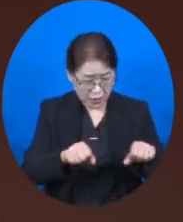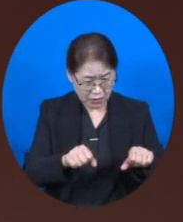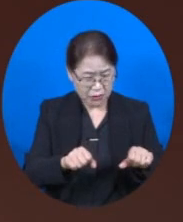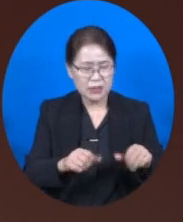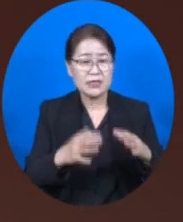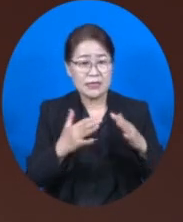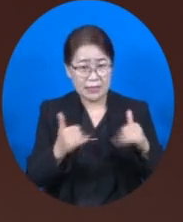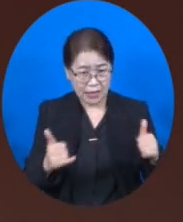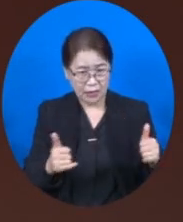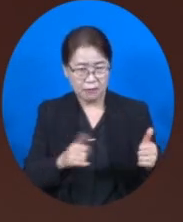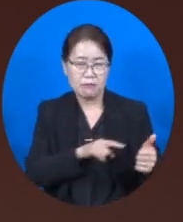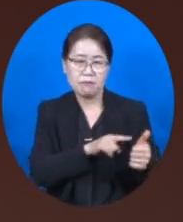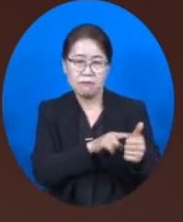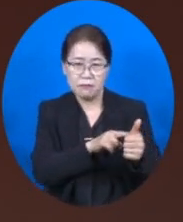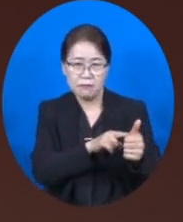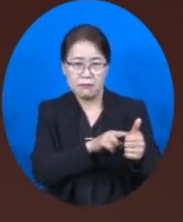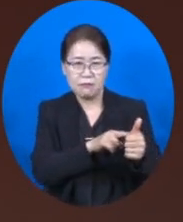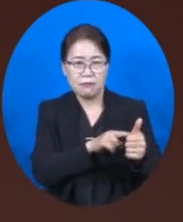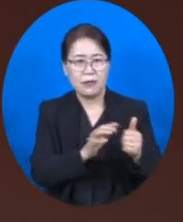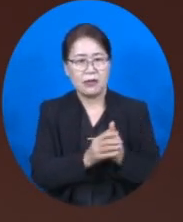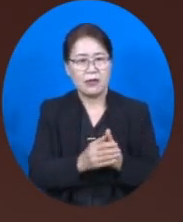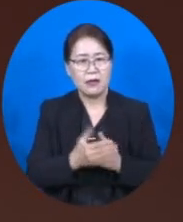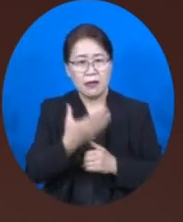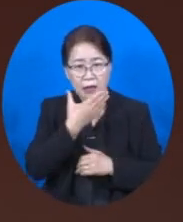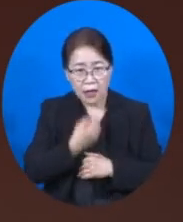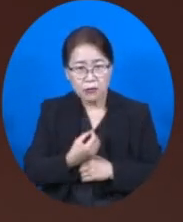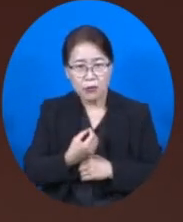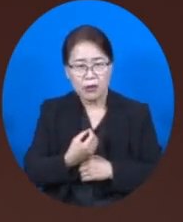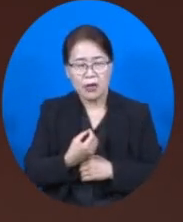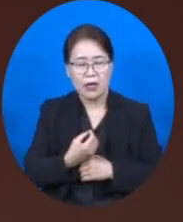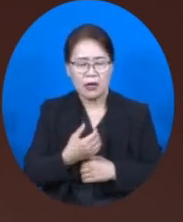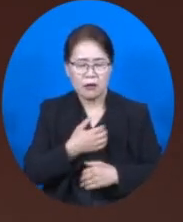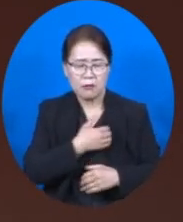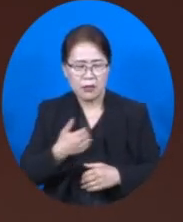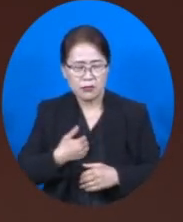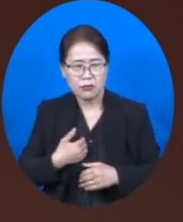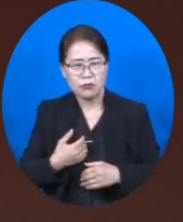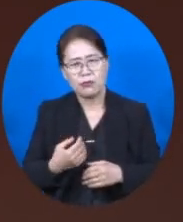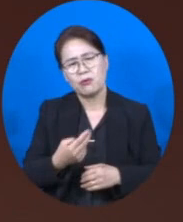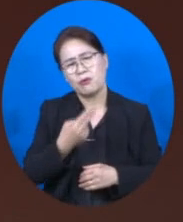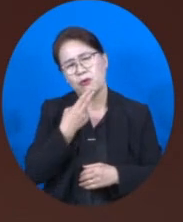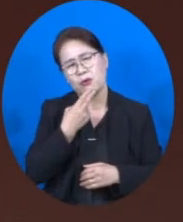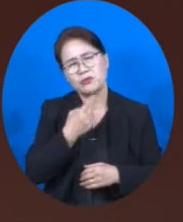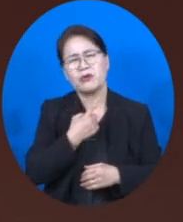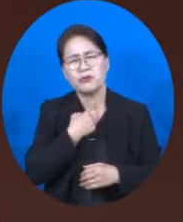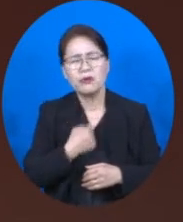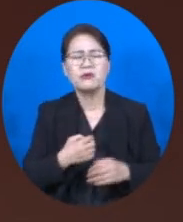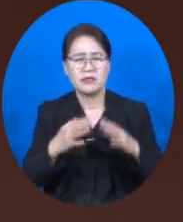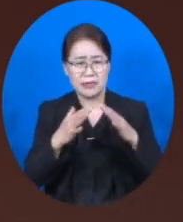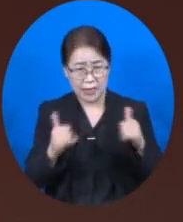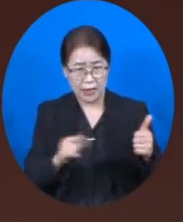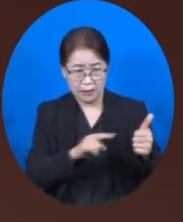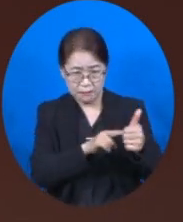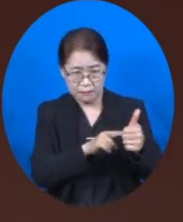사람이었습니다 인간의 행복과 만족도 잃어버린 사람이었습니다